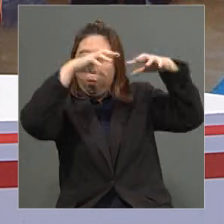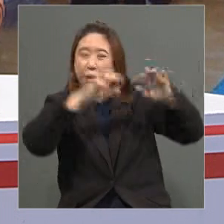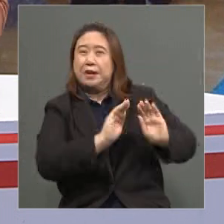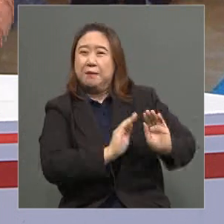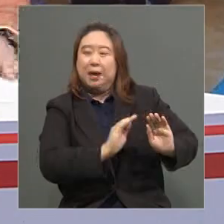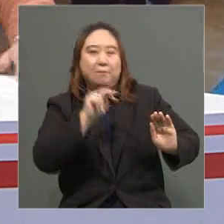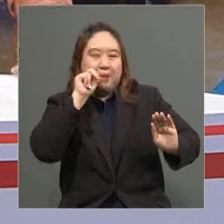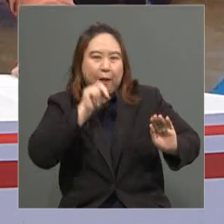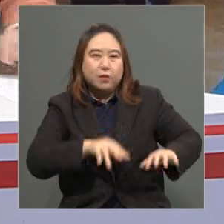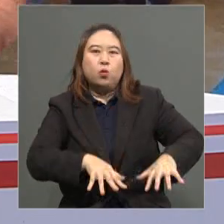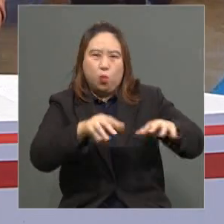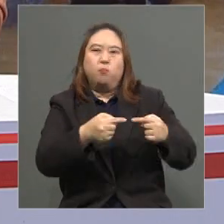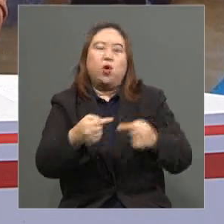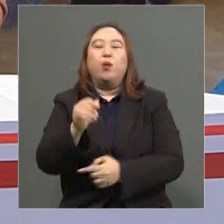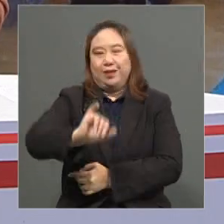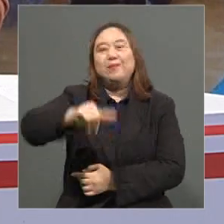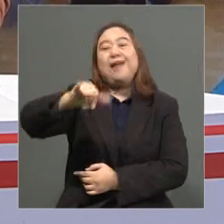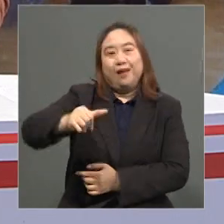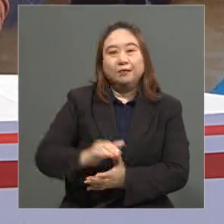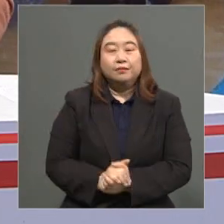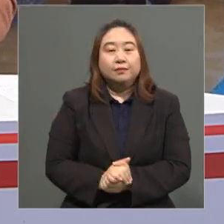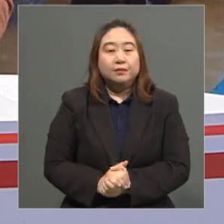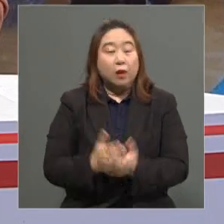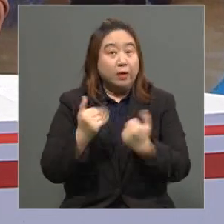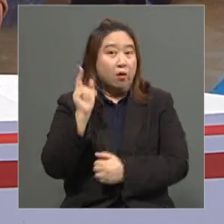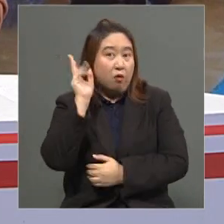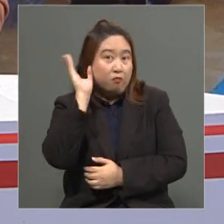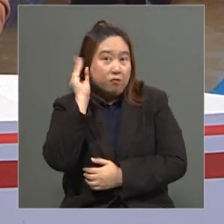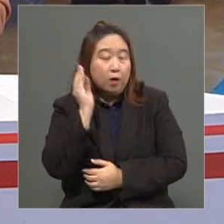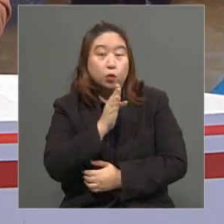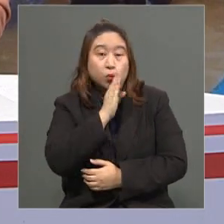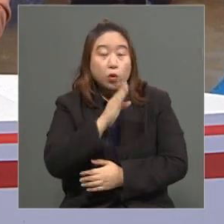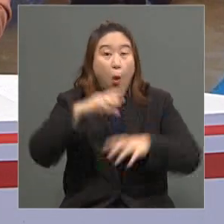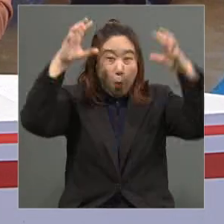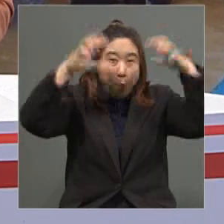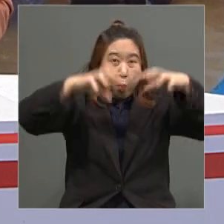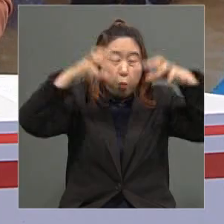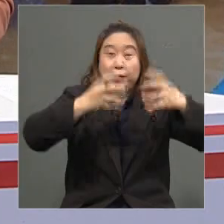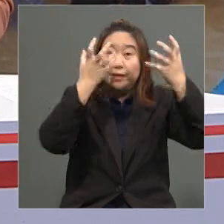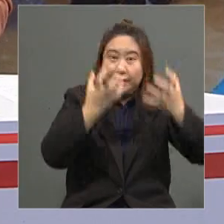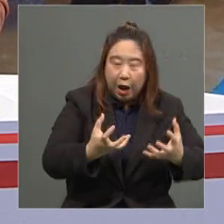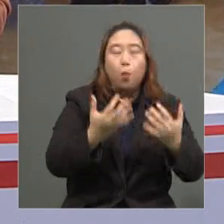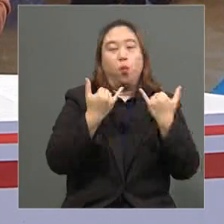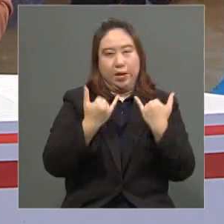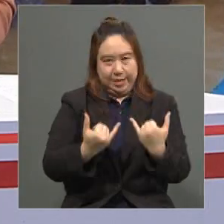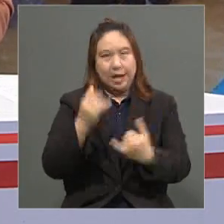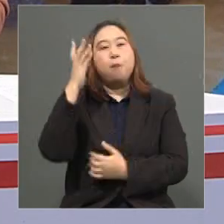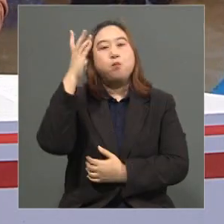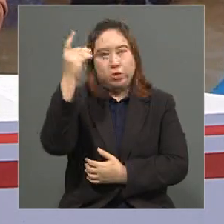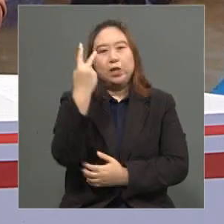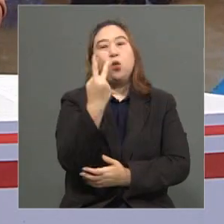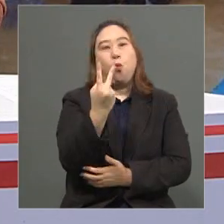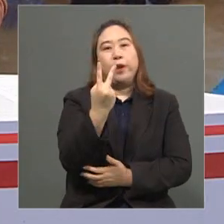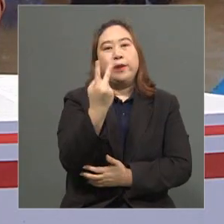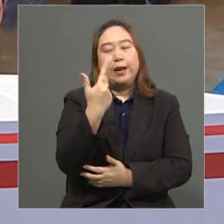ใช่ครับ คือถาฟังจาก P.O.M.S. Crewี้ถ้าฝนหนักๆวันนี้วัพุ่งนี้PeeakPeeak สุดก็คอเยอะสุหลงจากนั้